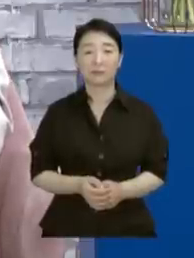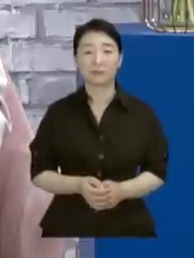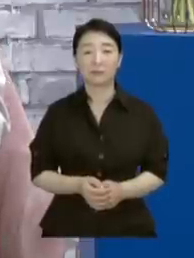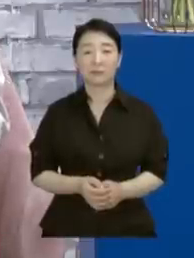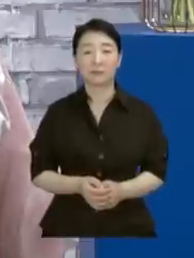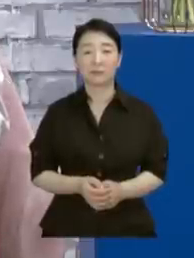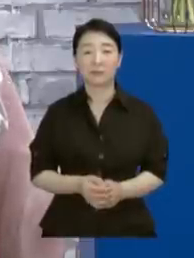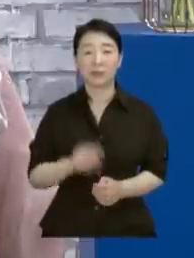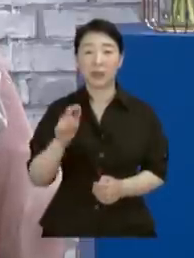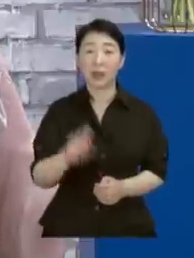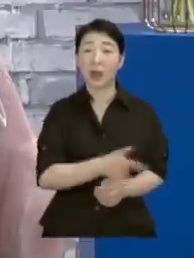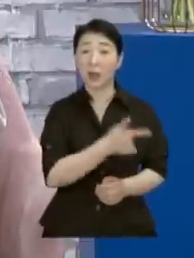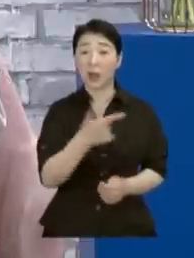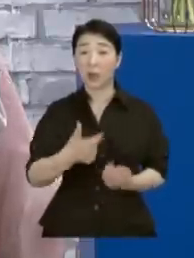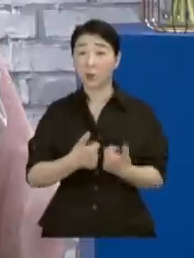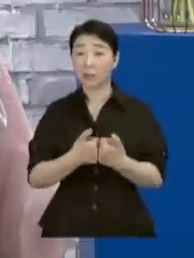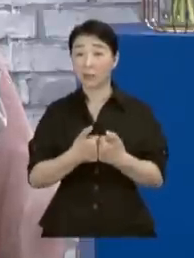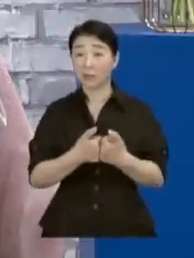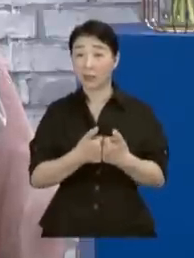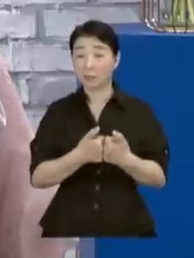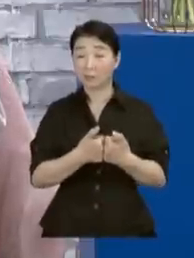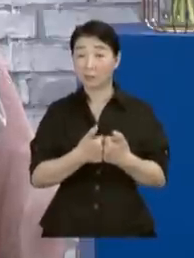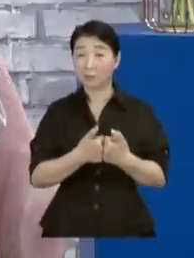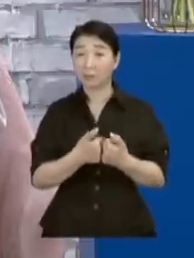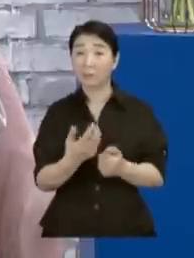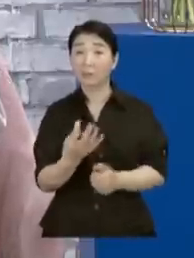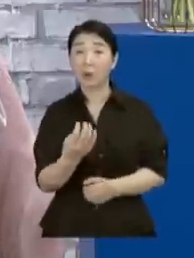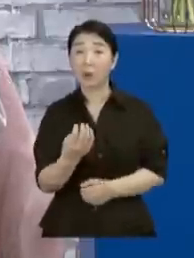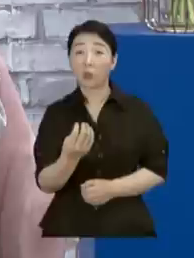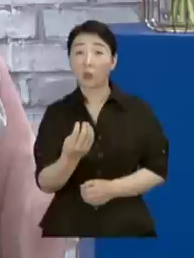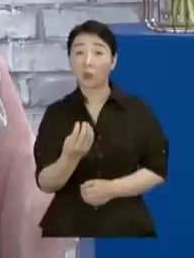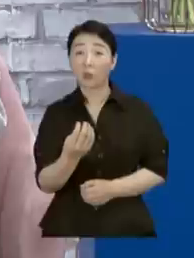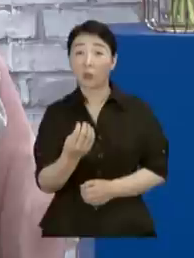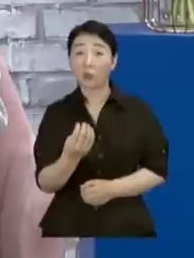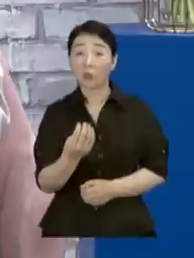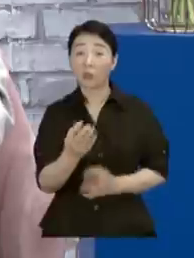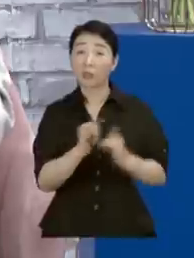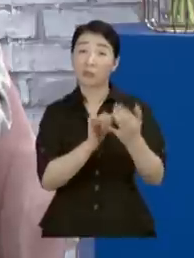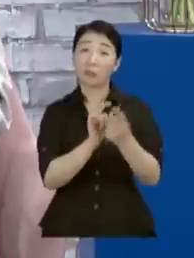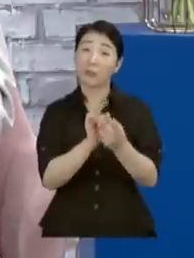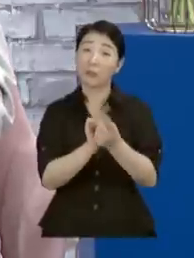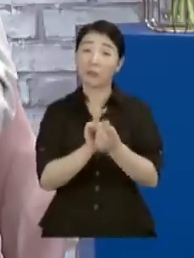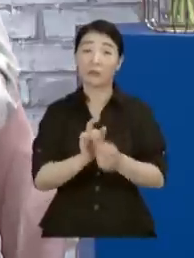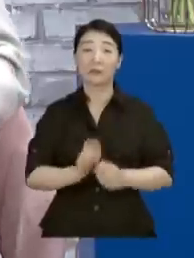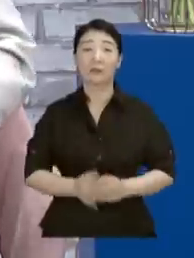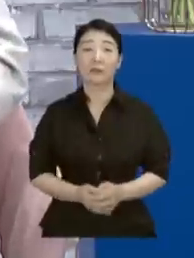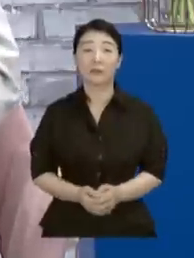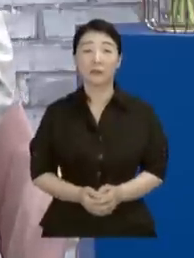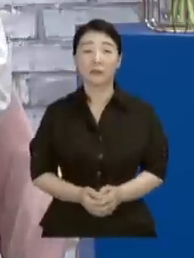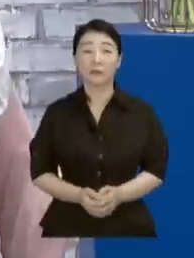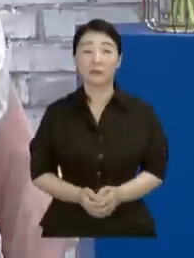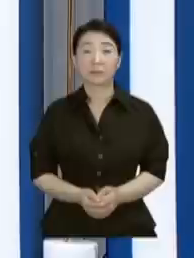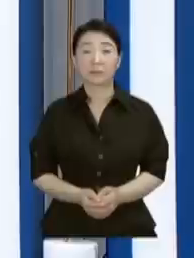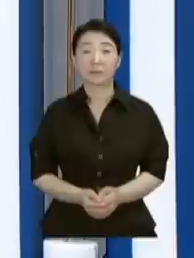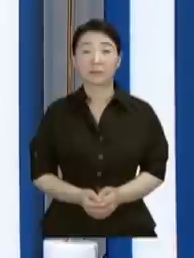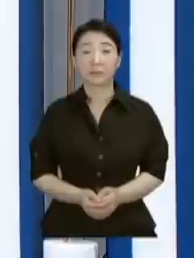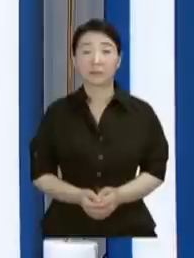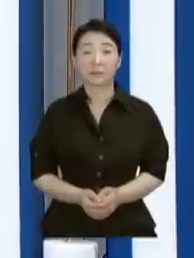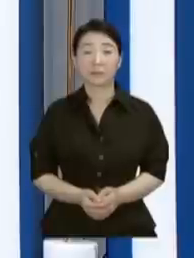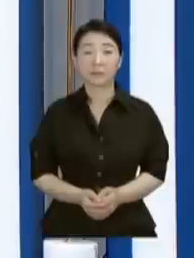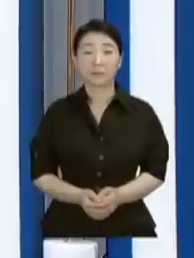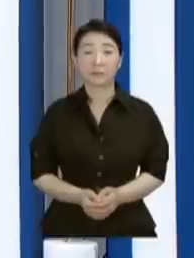하루에 그러면은 이제 뭐 상담을 하시니까 한 몇 분 정도 이렇게 만나시게 되시는 거예요? 그